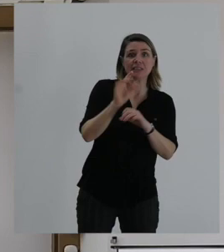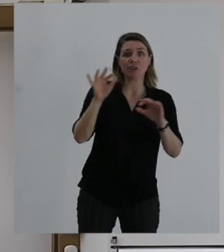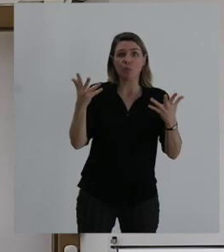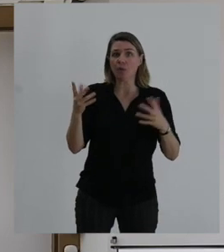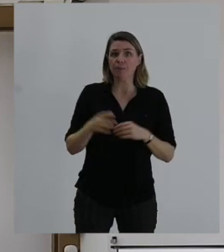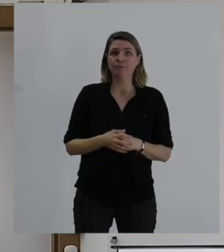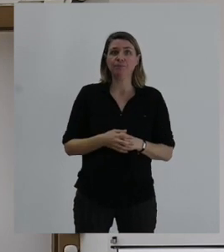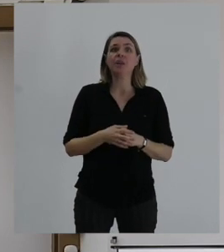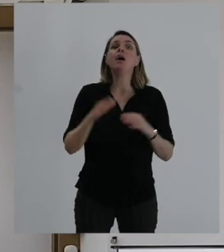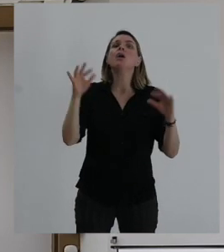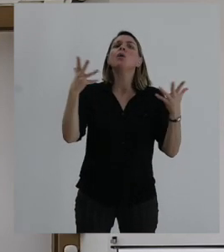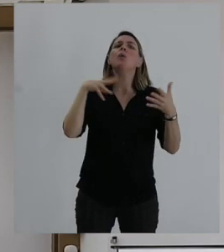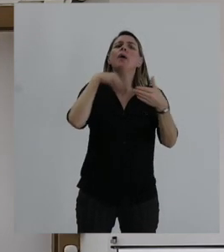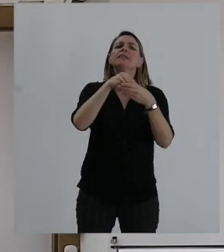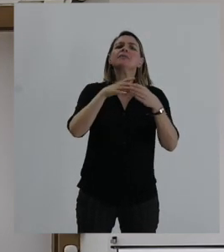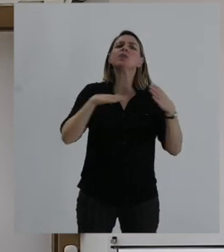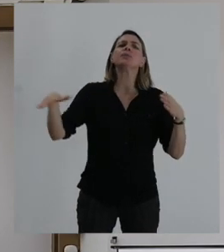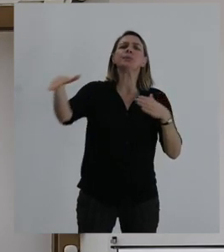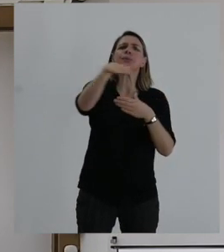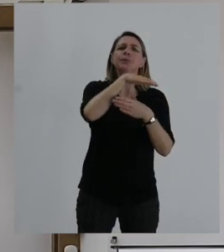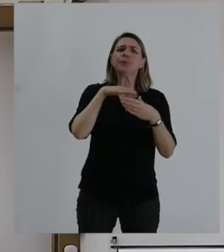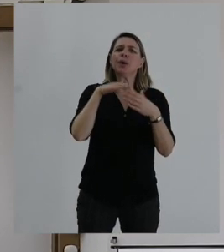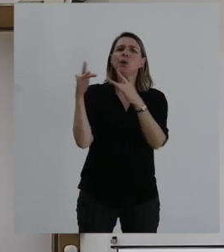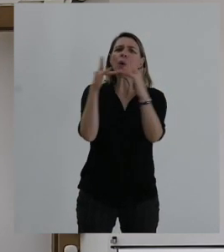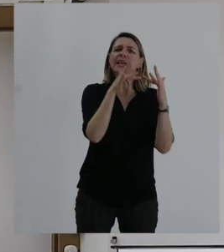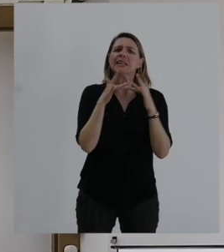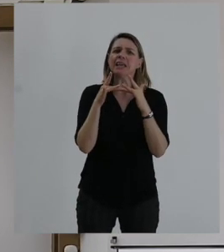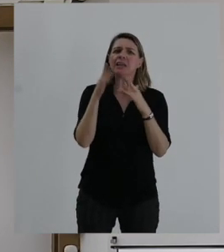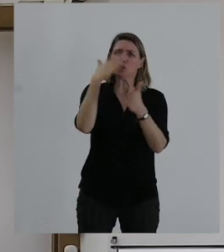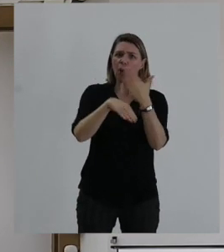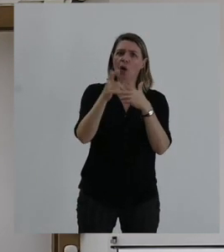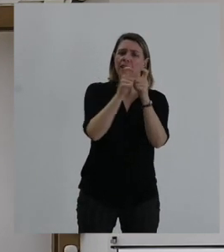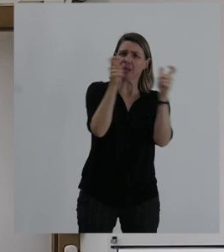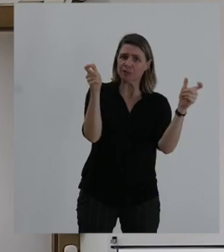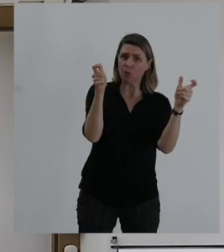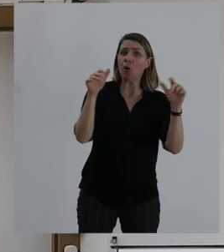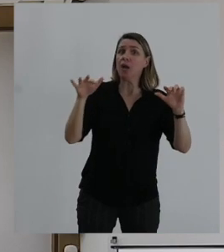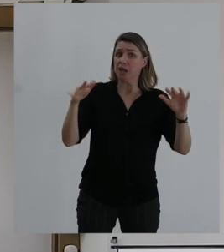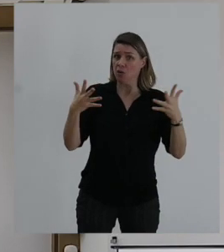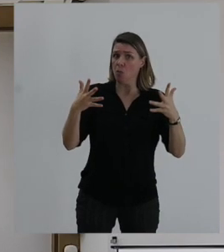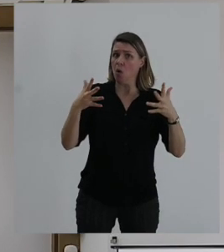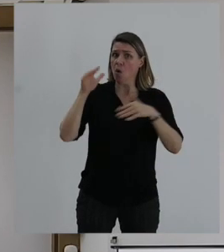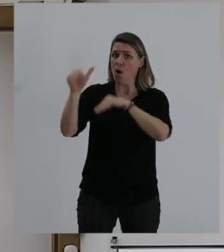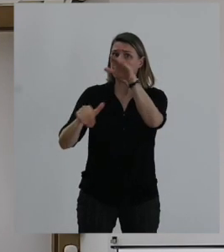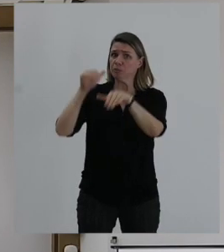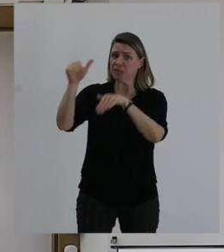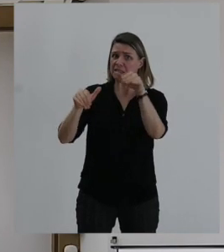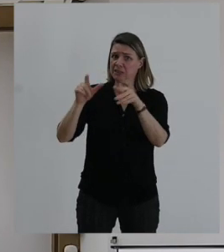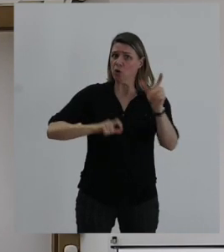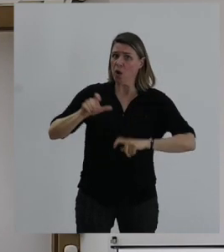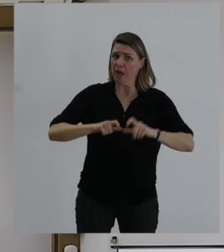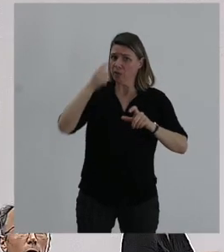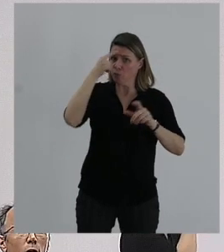Comment on intègre les campus connectés dans un établissement et comment on mobilise, c'est ça, un des personnels dessus?